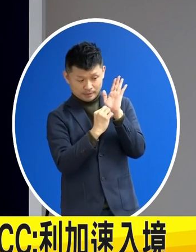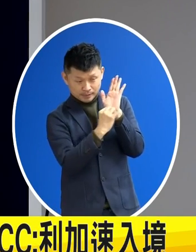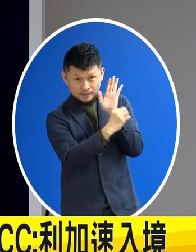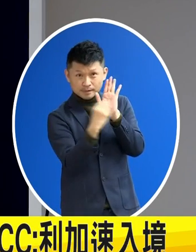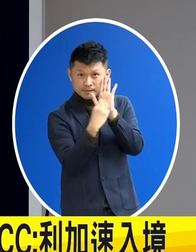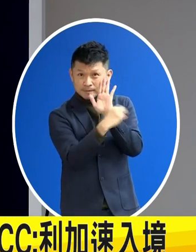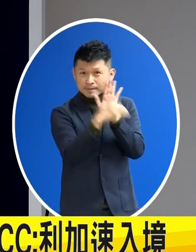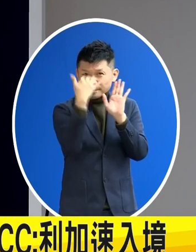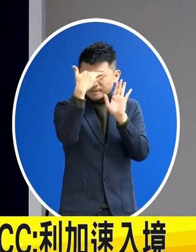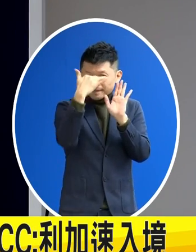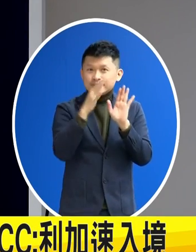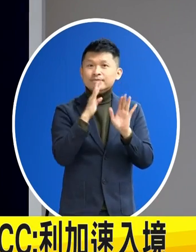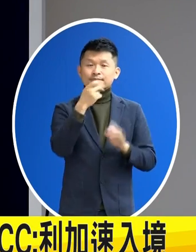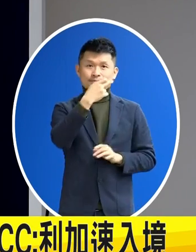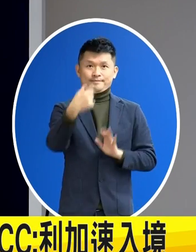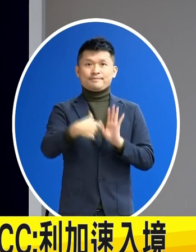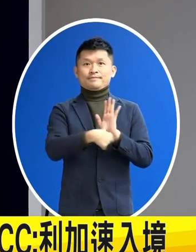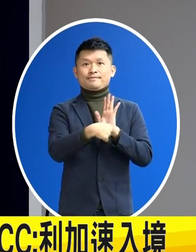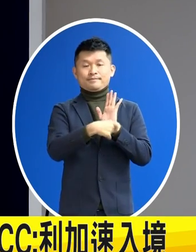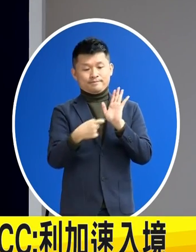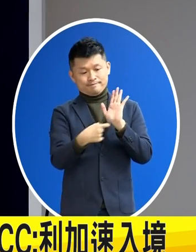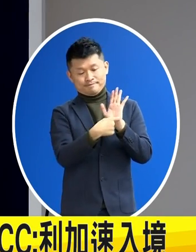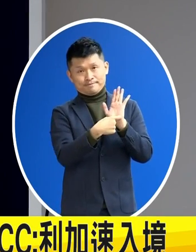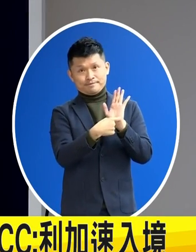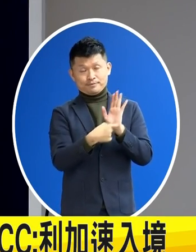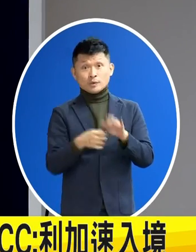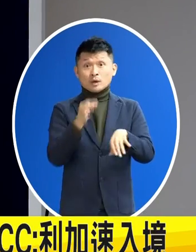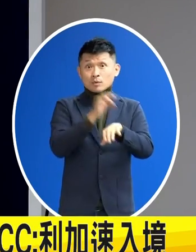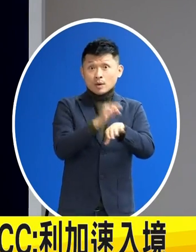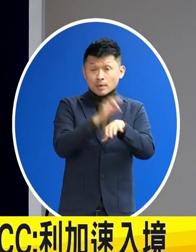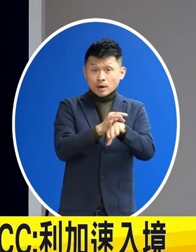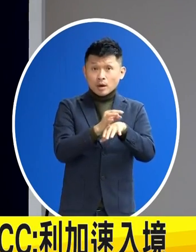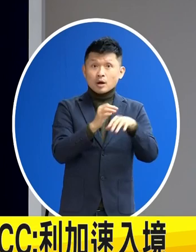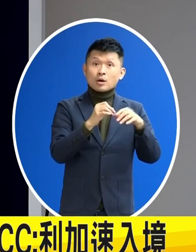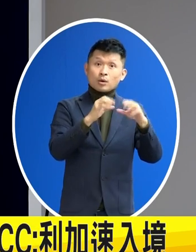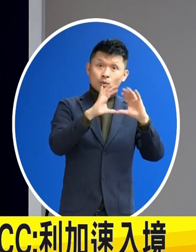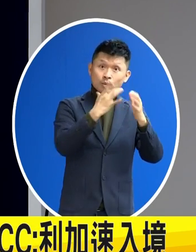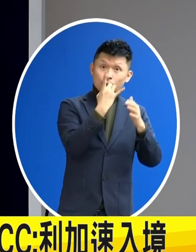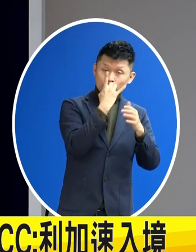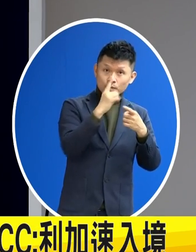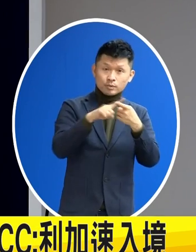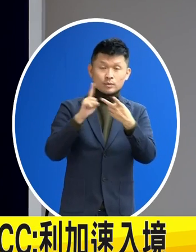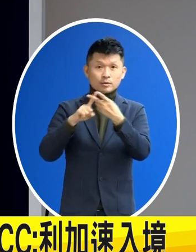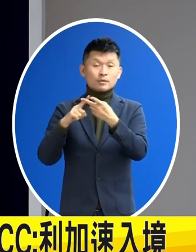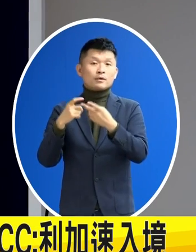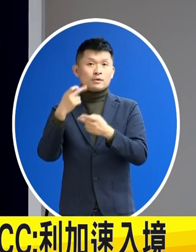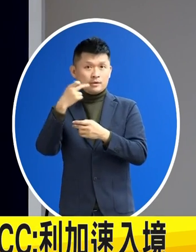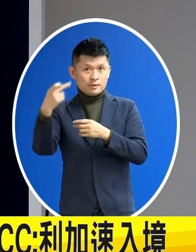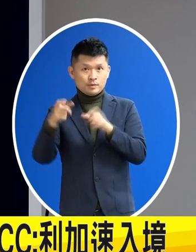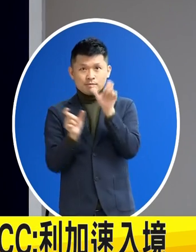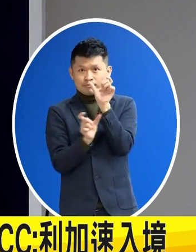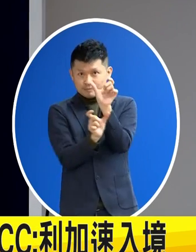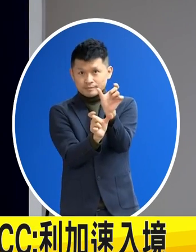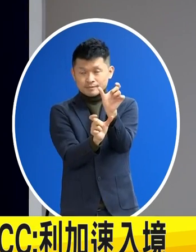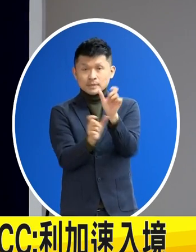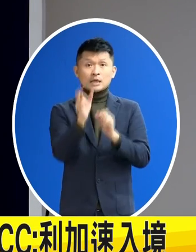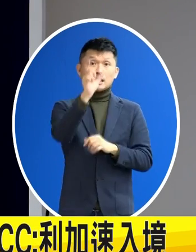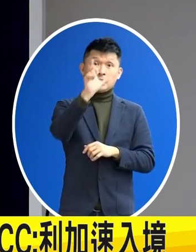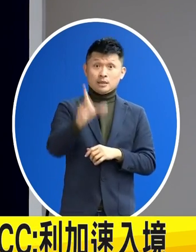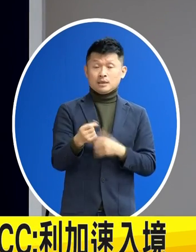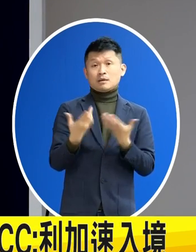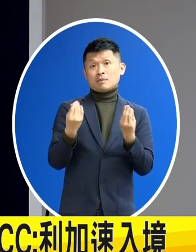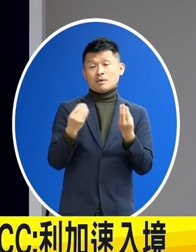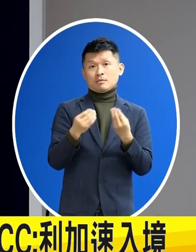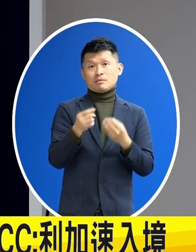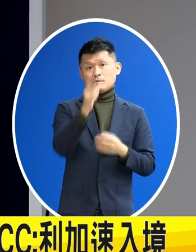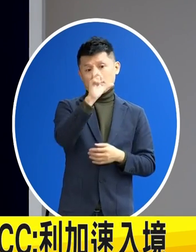小，是秀我的英文的名字，所以瑞士的就有秀我英文的名字，哦，那和本国的名字，那意大利的就没有秀英文